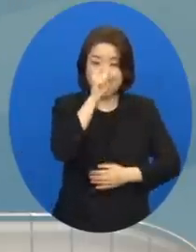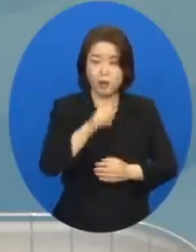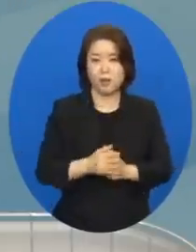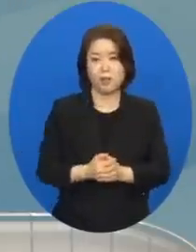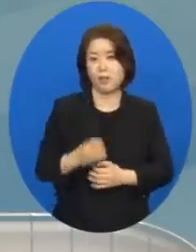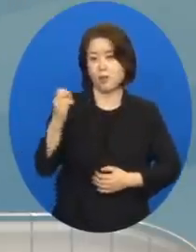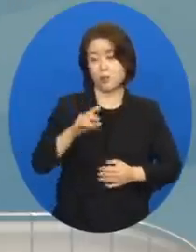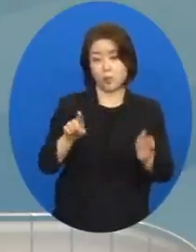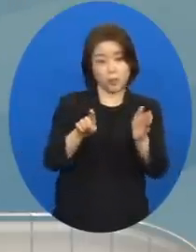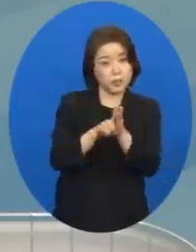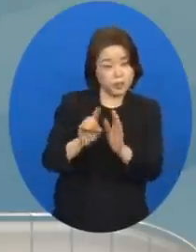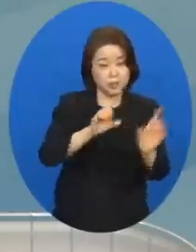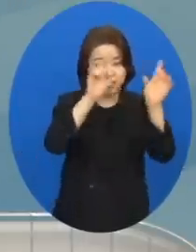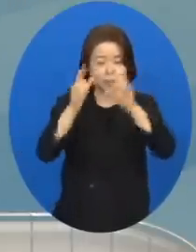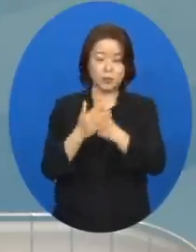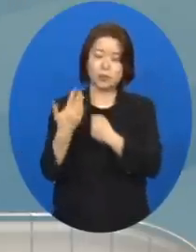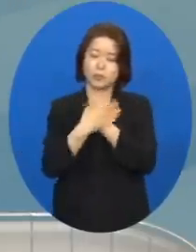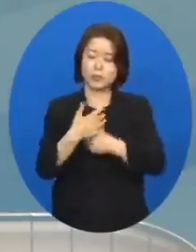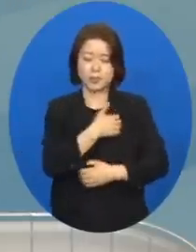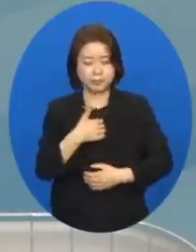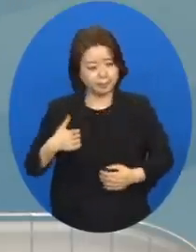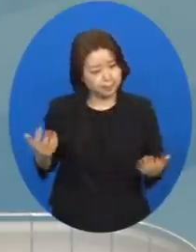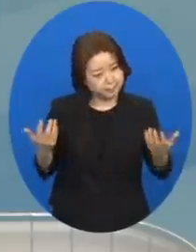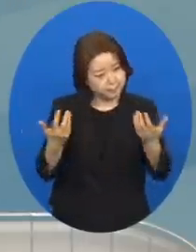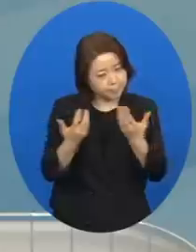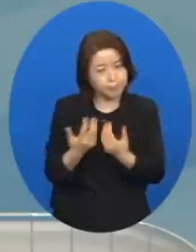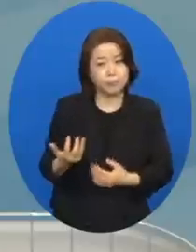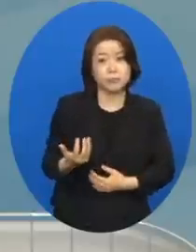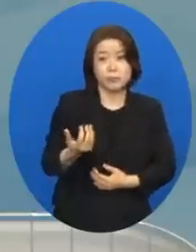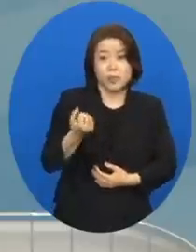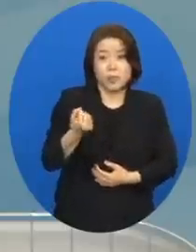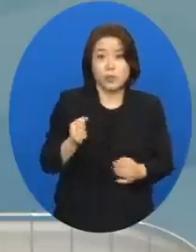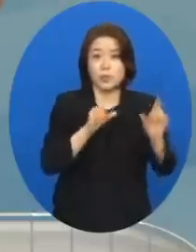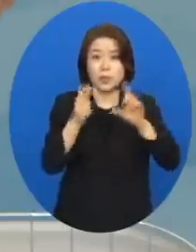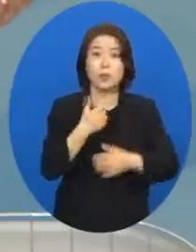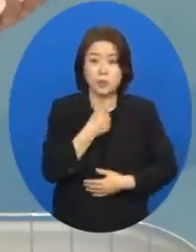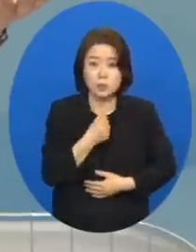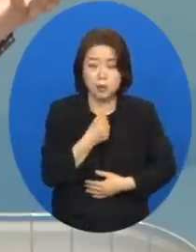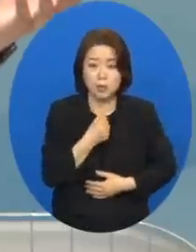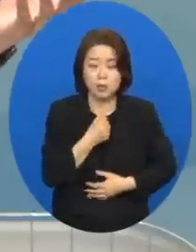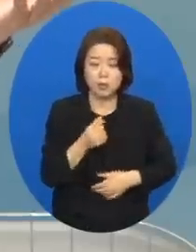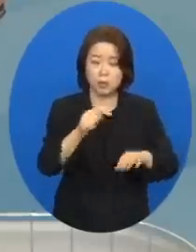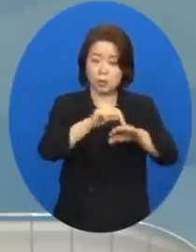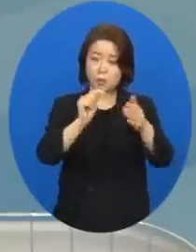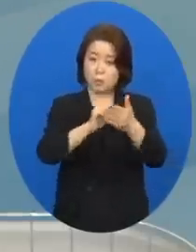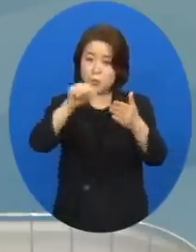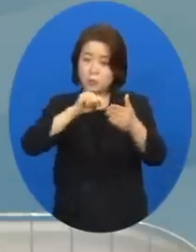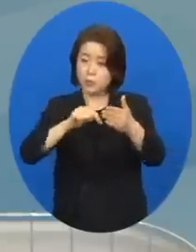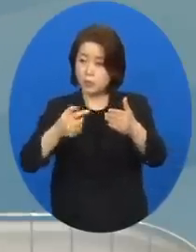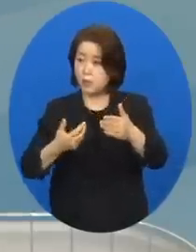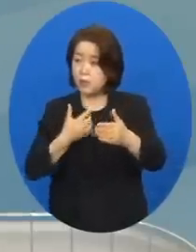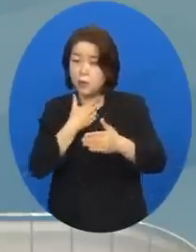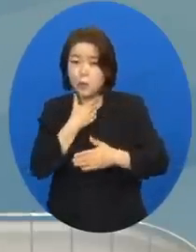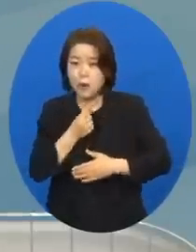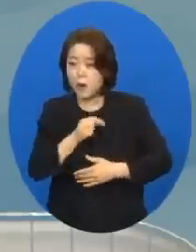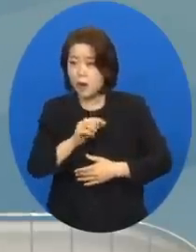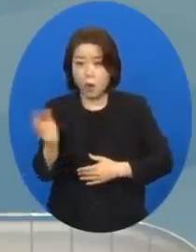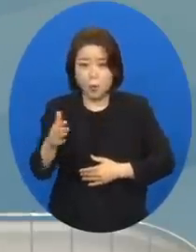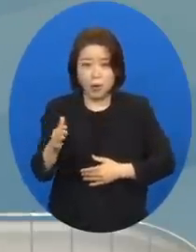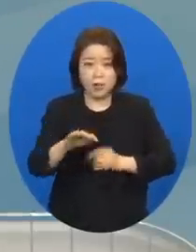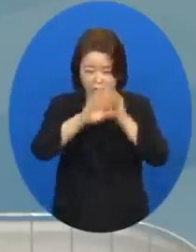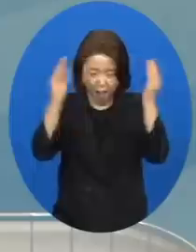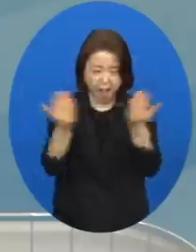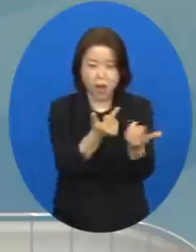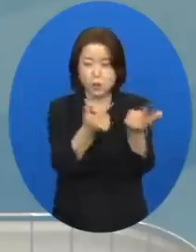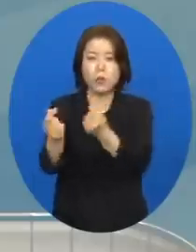신앙생활도 은혜 충만하게 하고 싶잖아요. 그런 마음의 소원이 없는 사람이 여기 누가 있나요? 근데